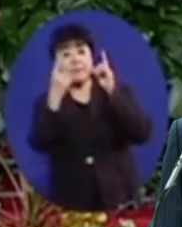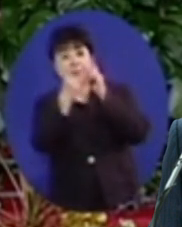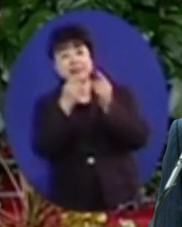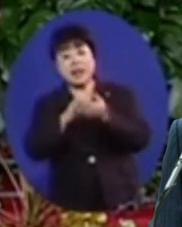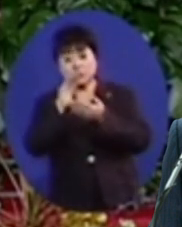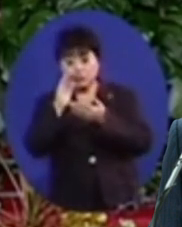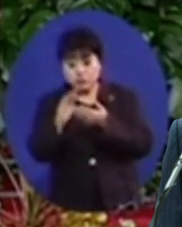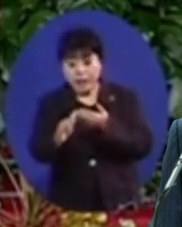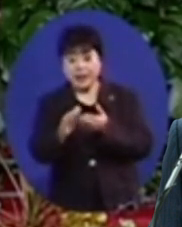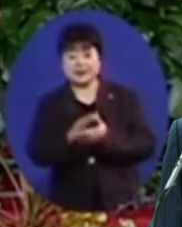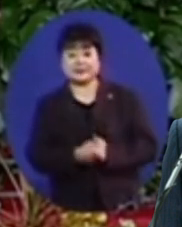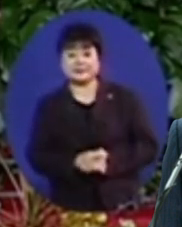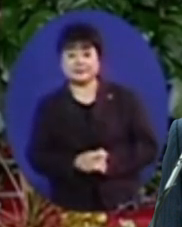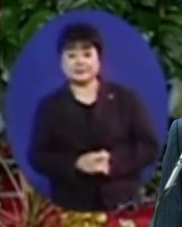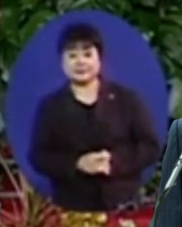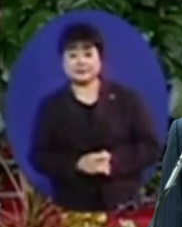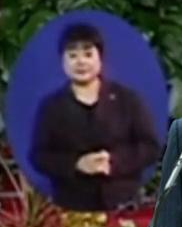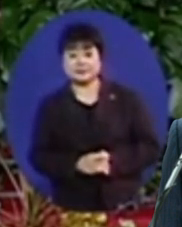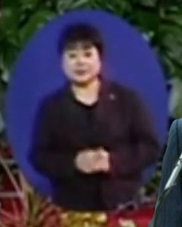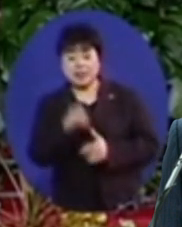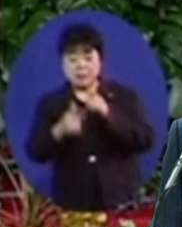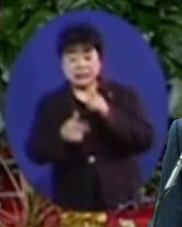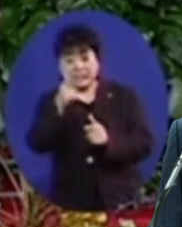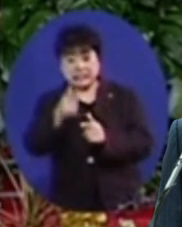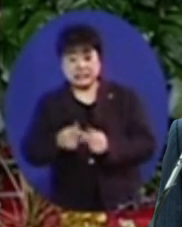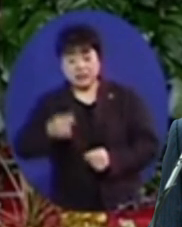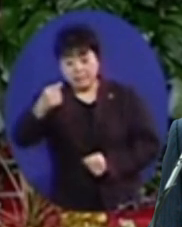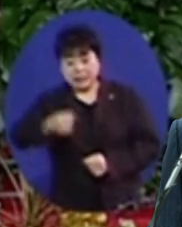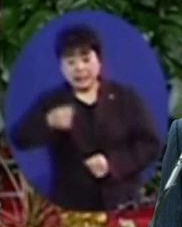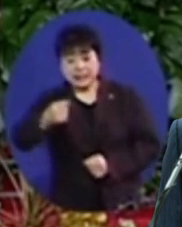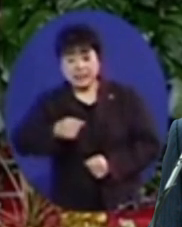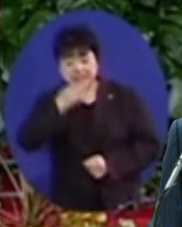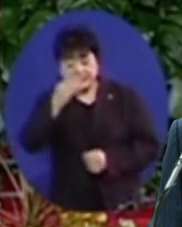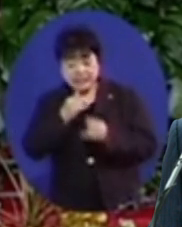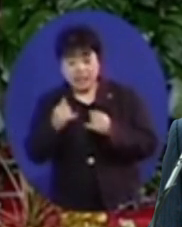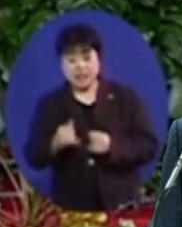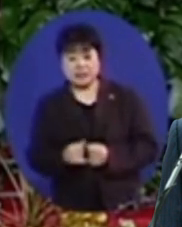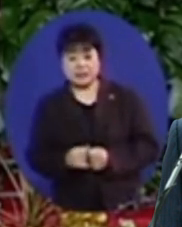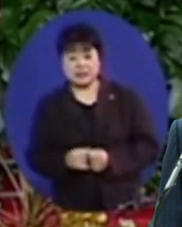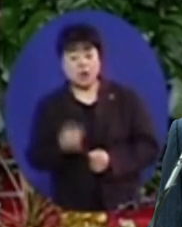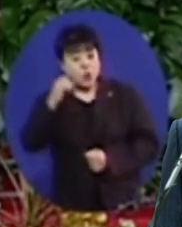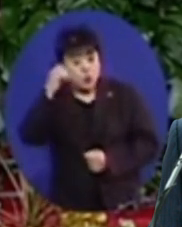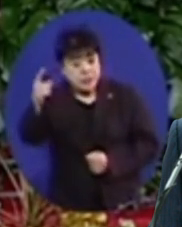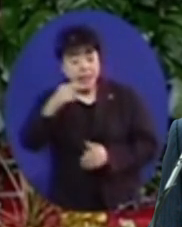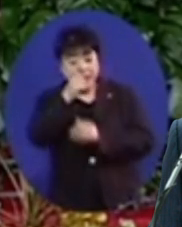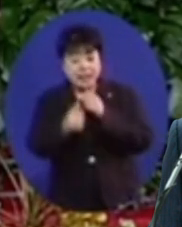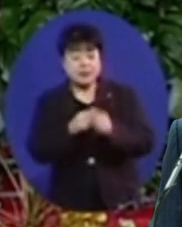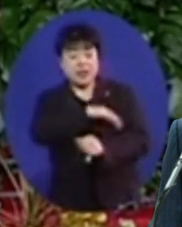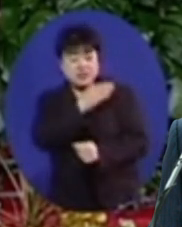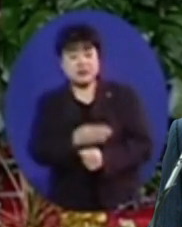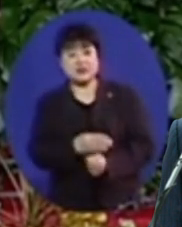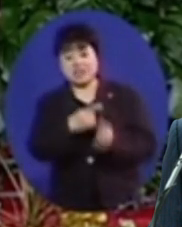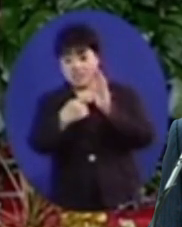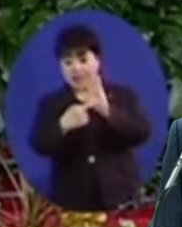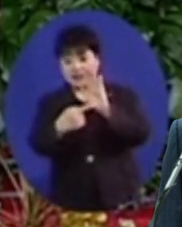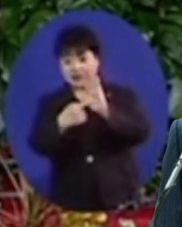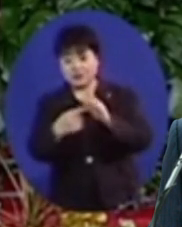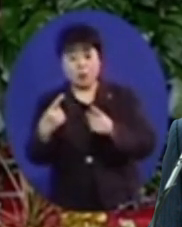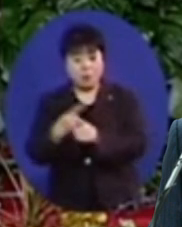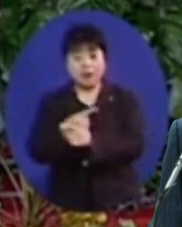다음에 그 마른 막대기가 이스라엘을 구원하는 위대한 하나님의 능력이 되어버리고 가는 것입니다.